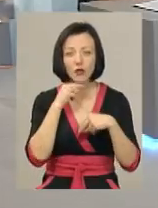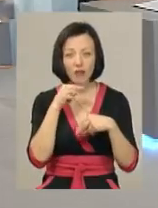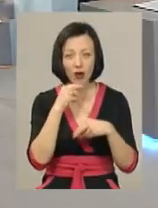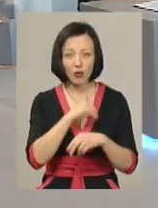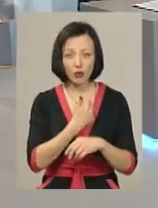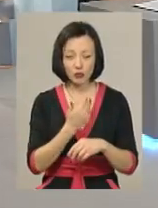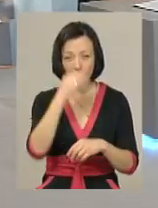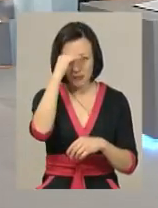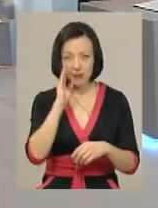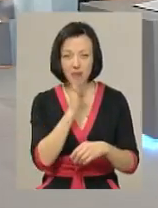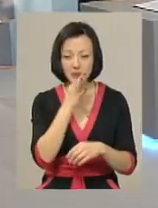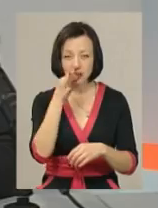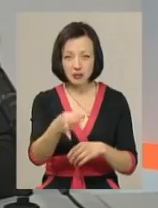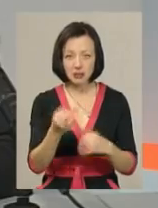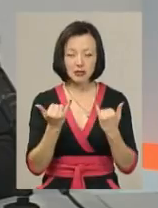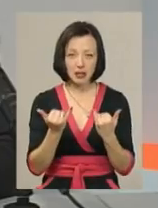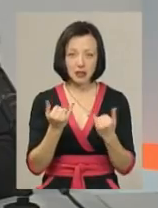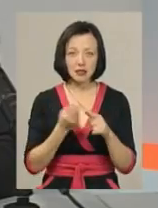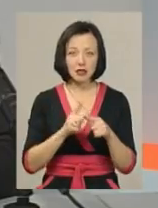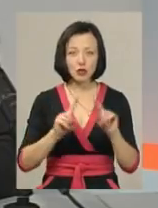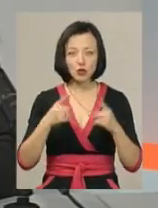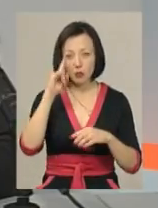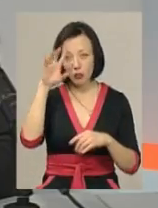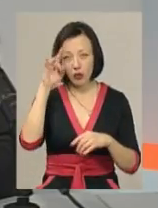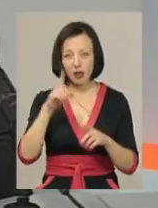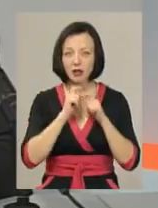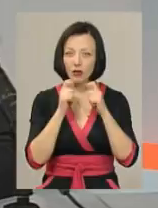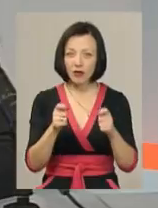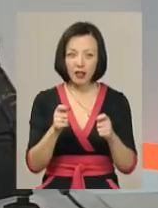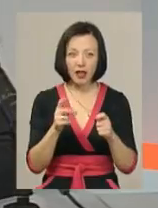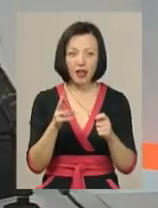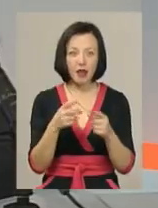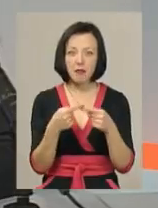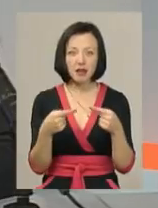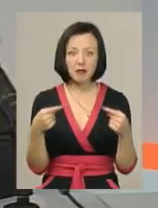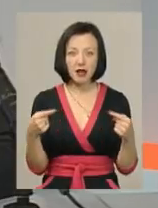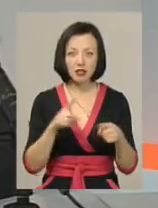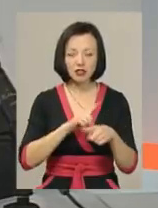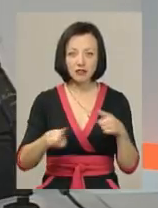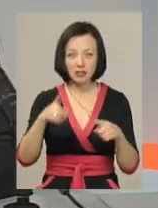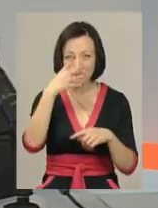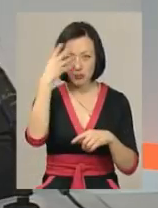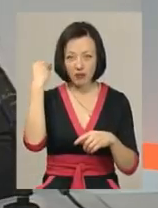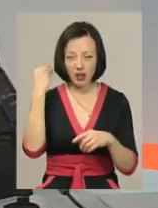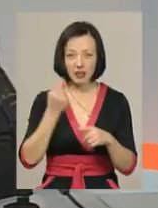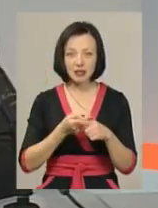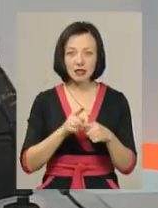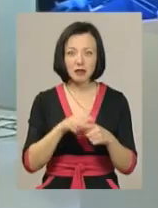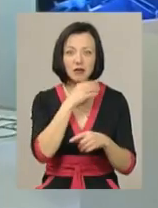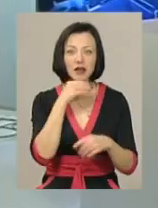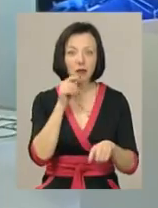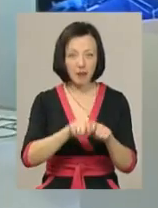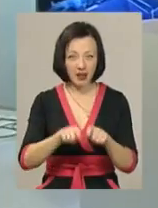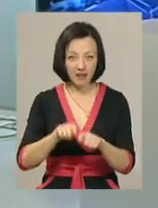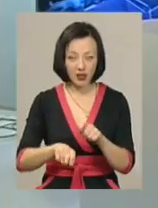увагу наших батьків е зараз До речі це дуже популярно дарувати не предмети які дуже швидко забуваються от це вже ж багатьма